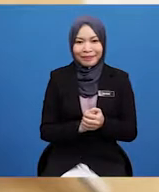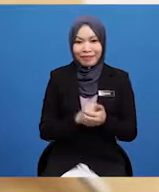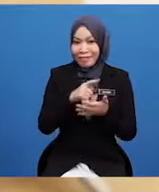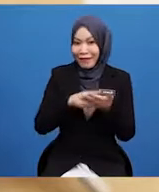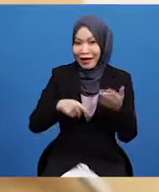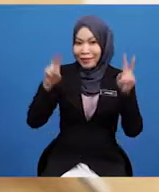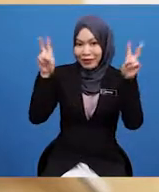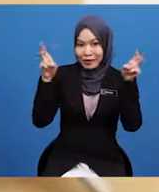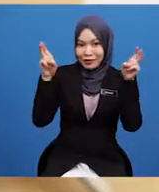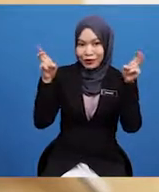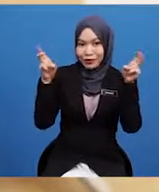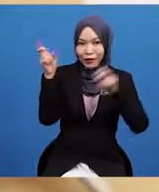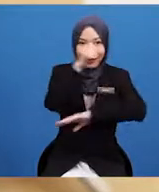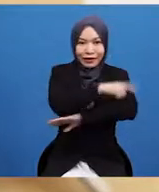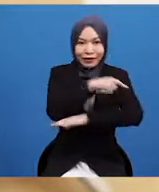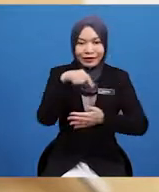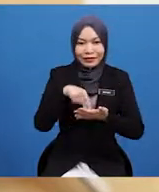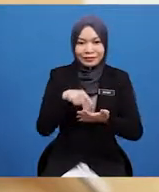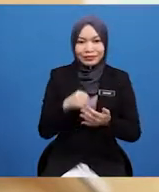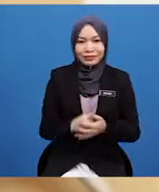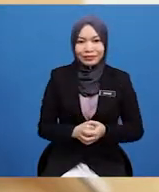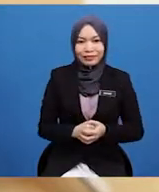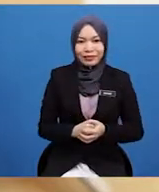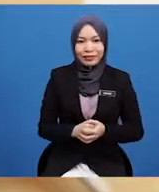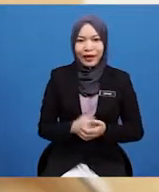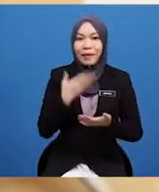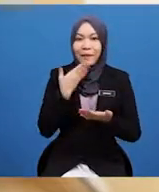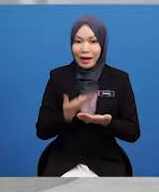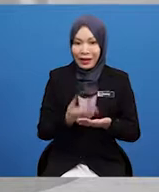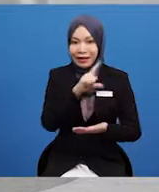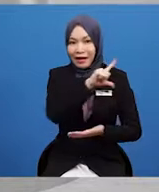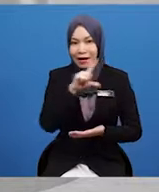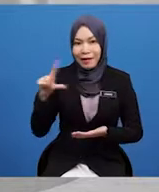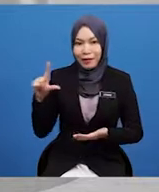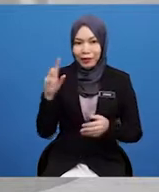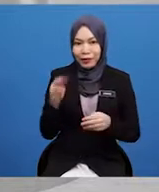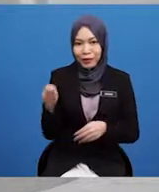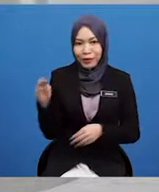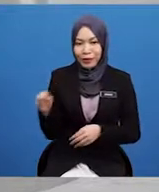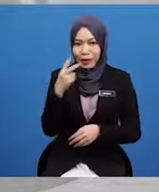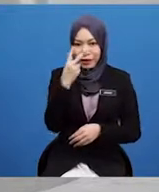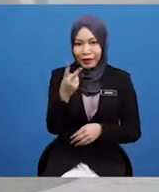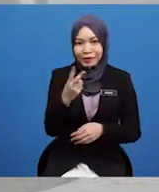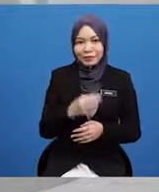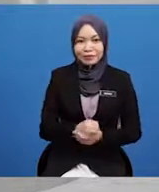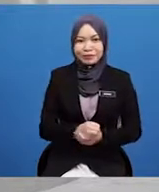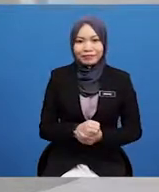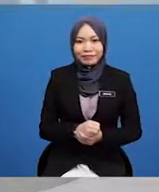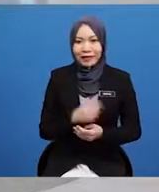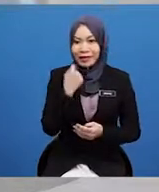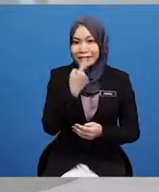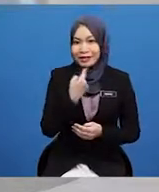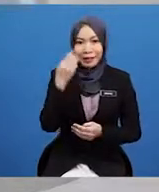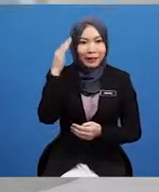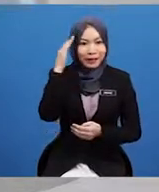Apakah topik yang akan kita pelajari hari ini? Baiklah murid-murid, lihat skrin ini. Siapa yang boleh